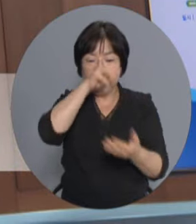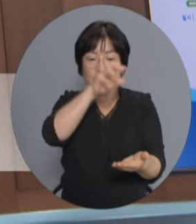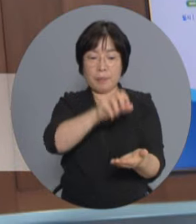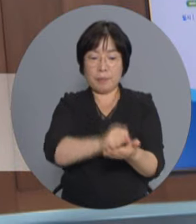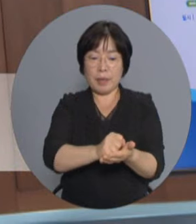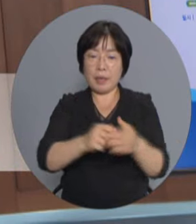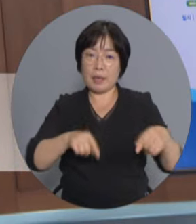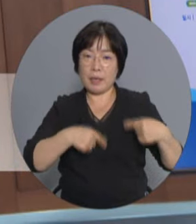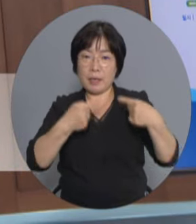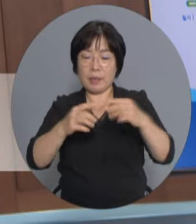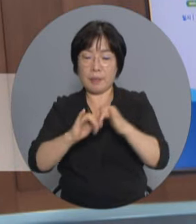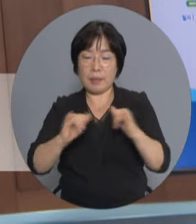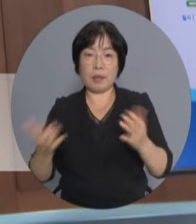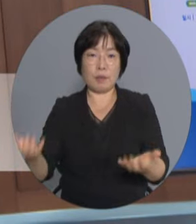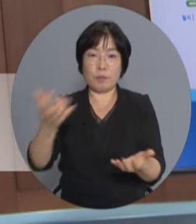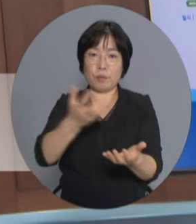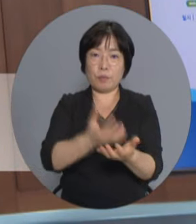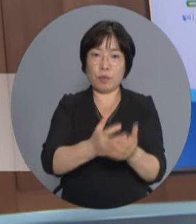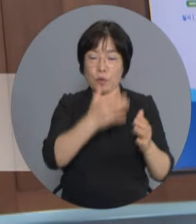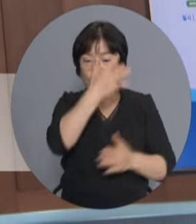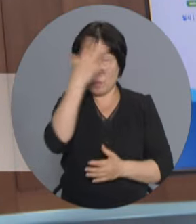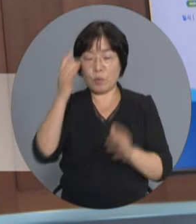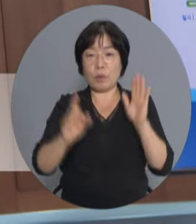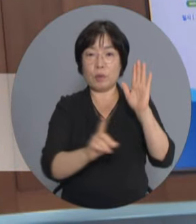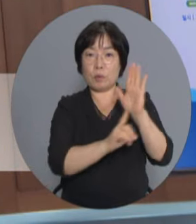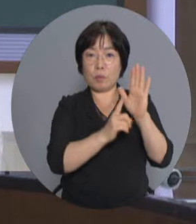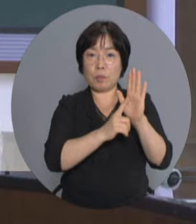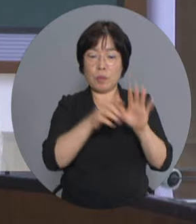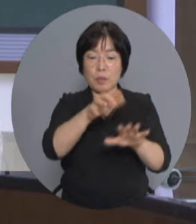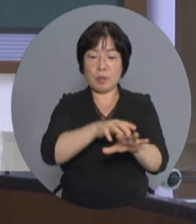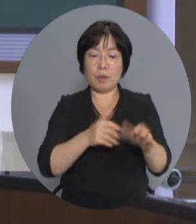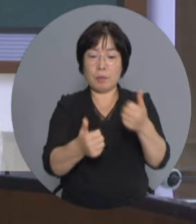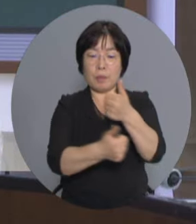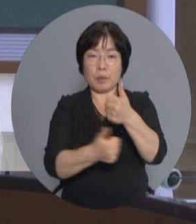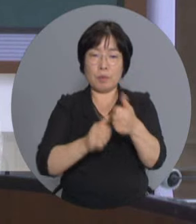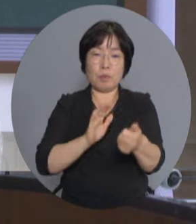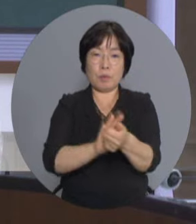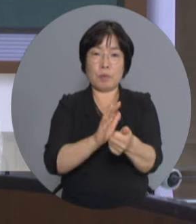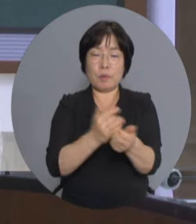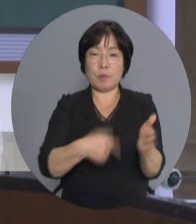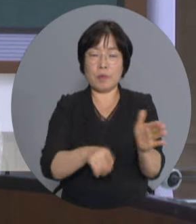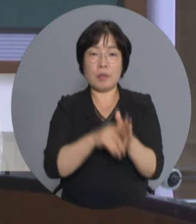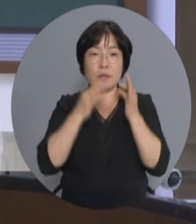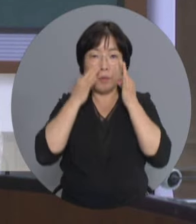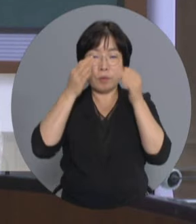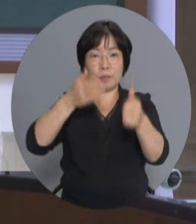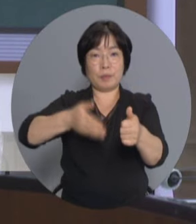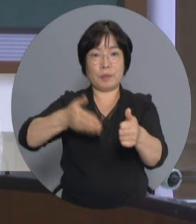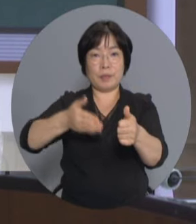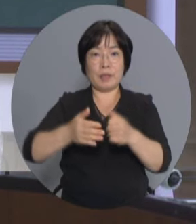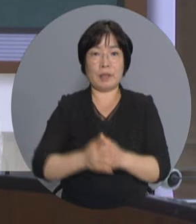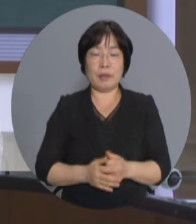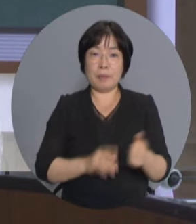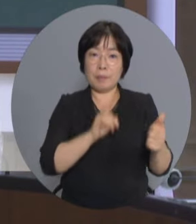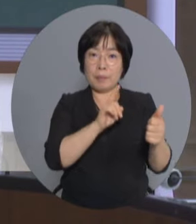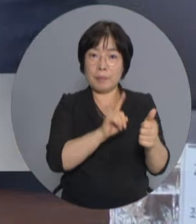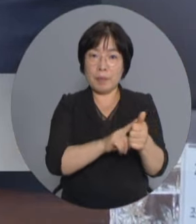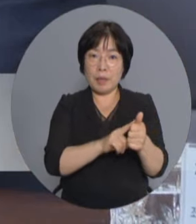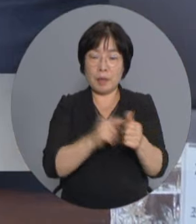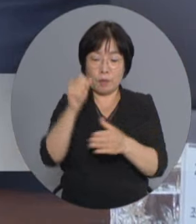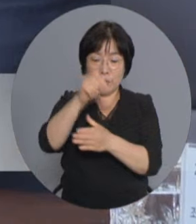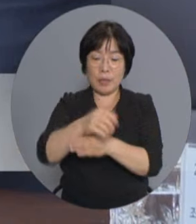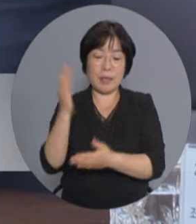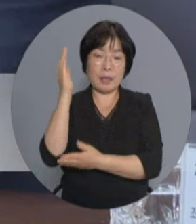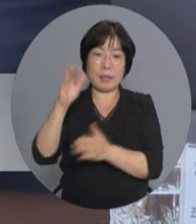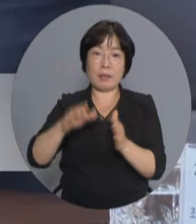확보와 참가국 유치, 후원과 홍보 등 박람회 성공 지원을 요청했습니다. 김 명예위원장은 수락